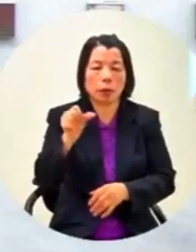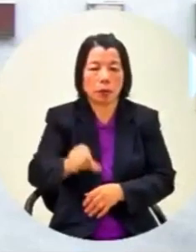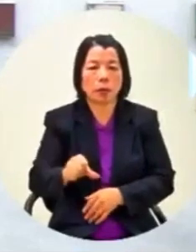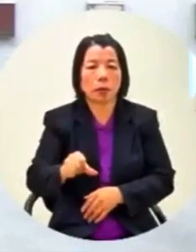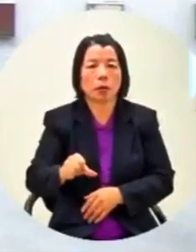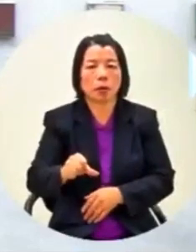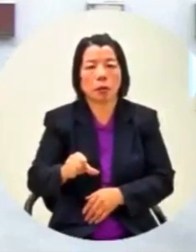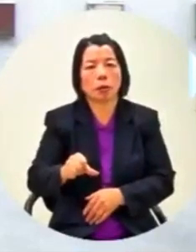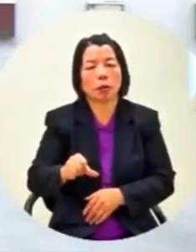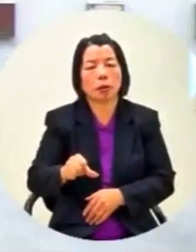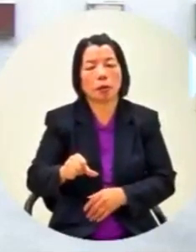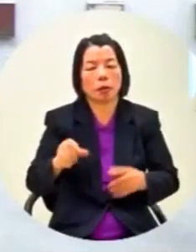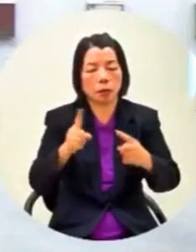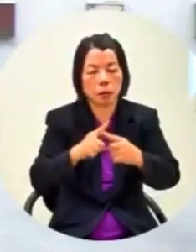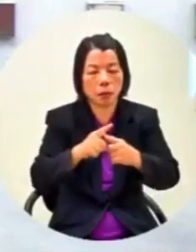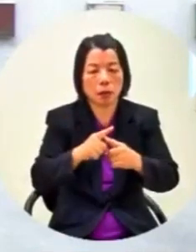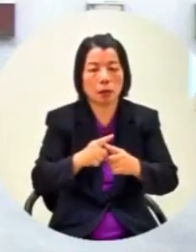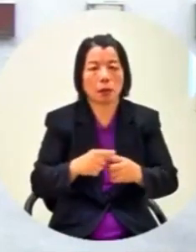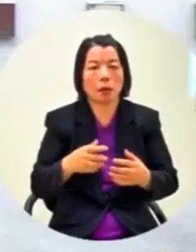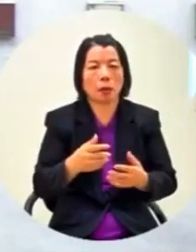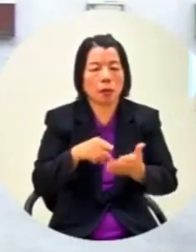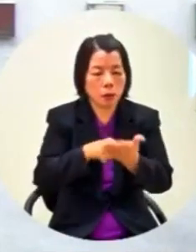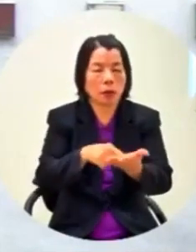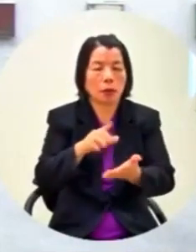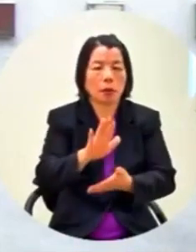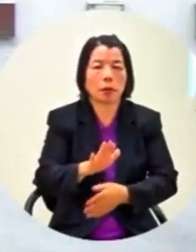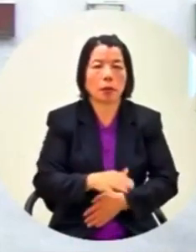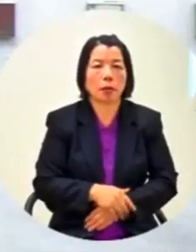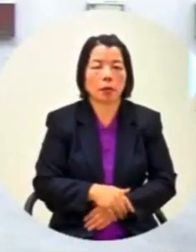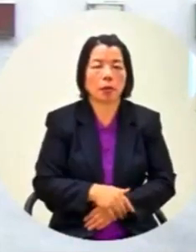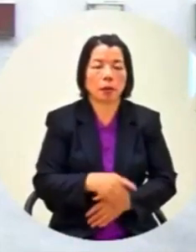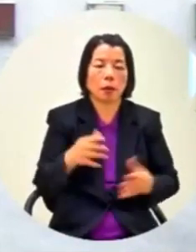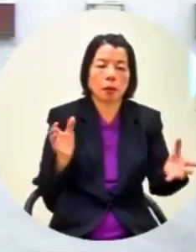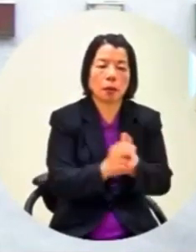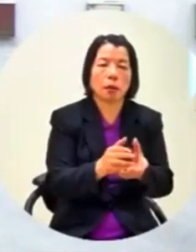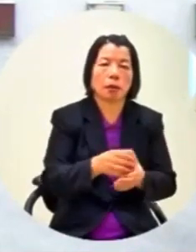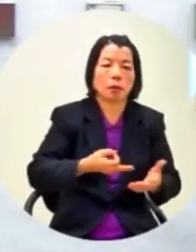115627人受惠，核发了金额